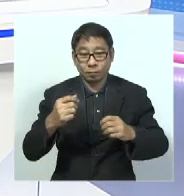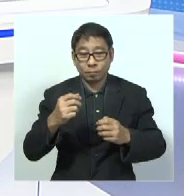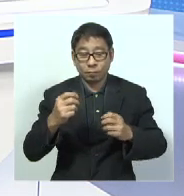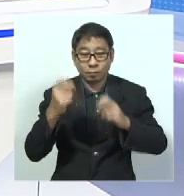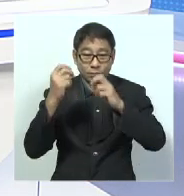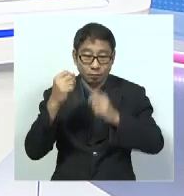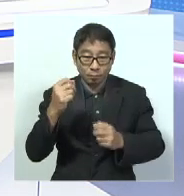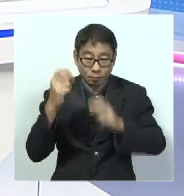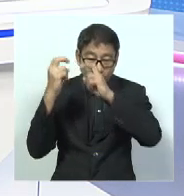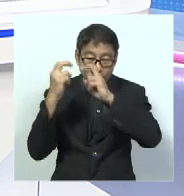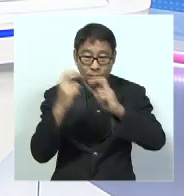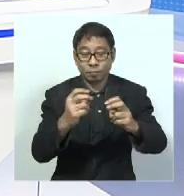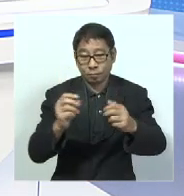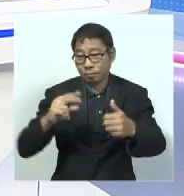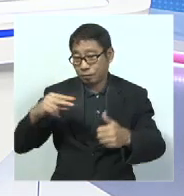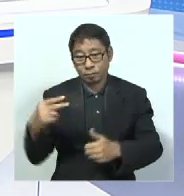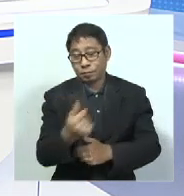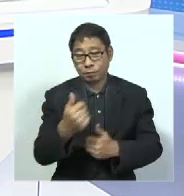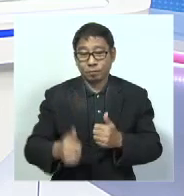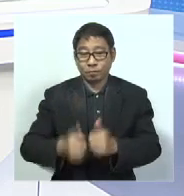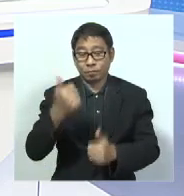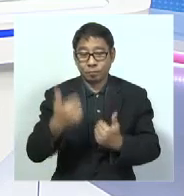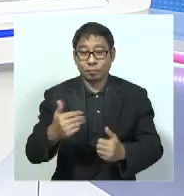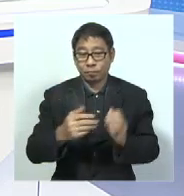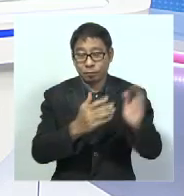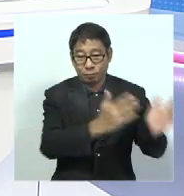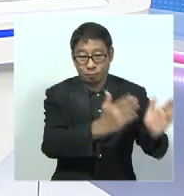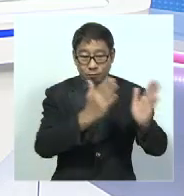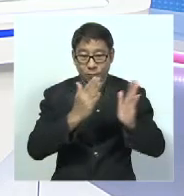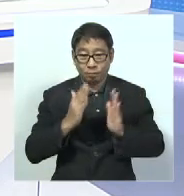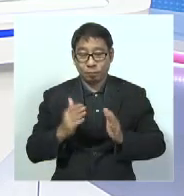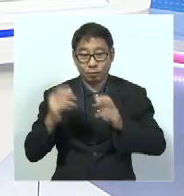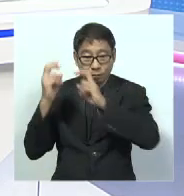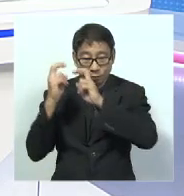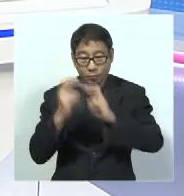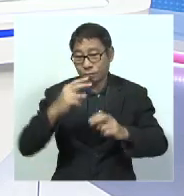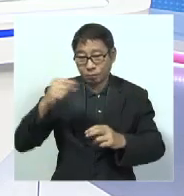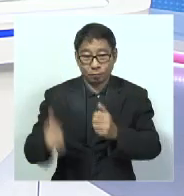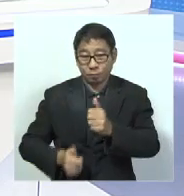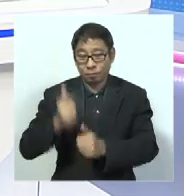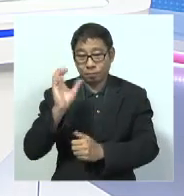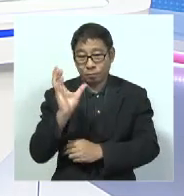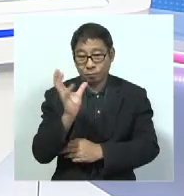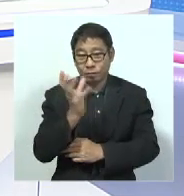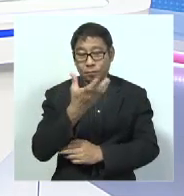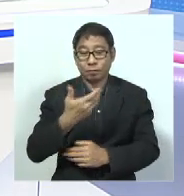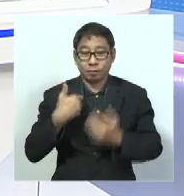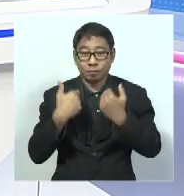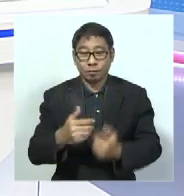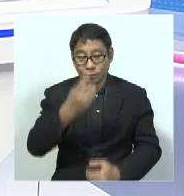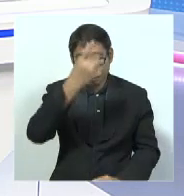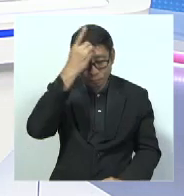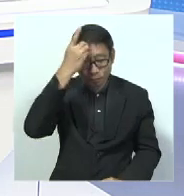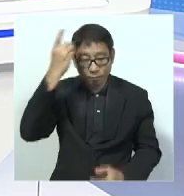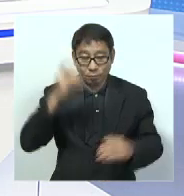ความเร็วสูงในยุโรปแล้วก็เป็นต้นแบบของเทคโนโลยีการผลิตรถไฟความเร็วสูงที่เร็วที่สุดในโลกด้วย คือต้องบอกนะครับว่าเ